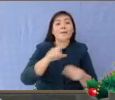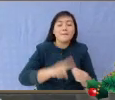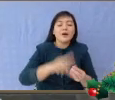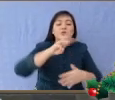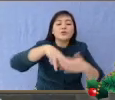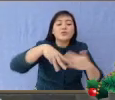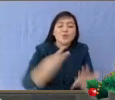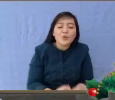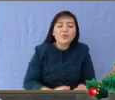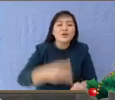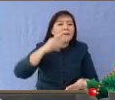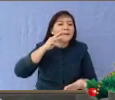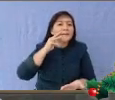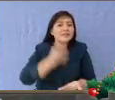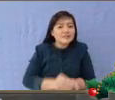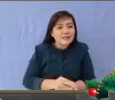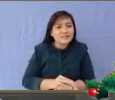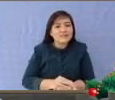protection. Congratulations.